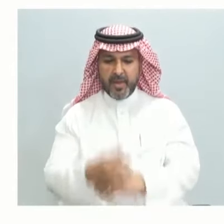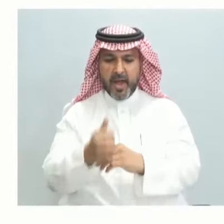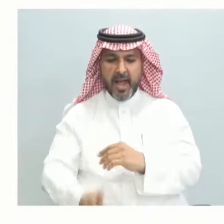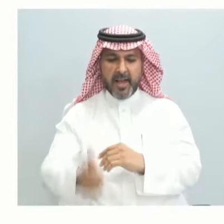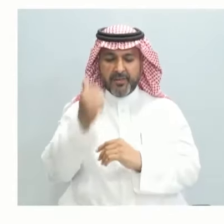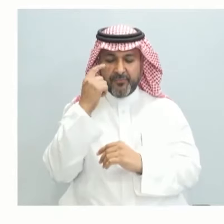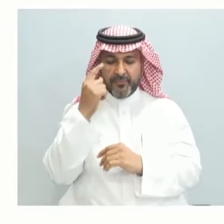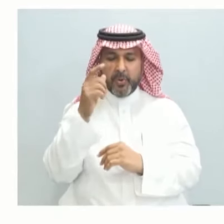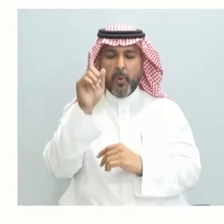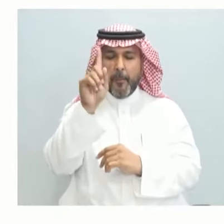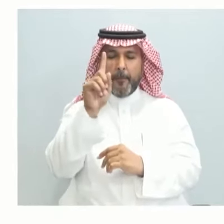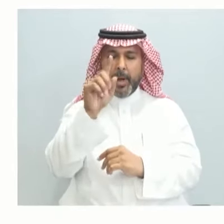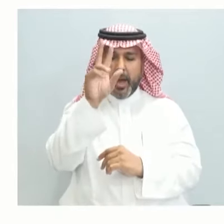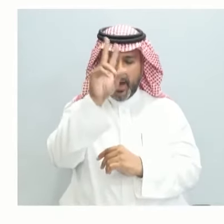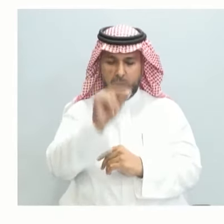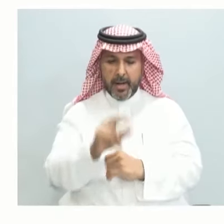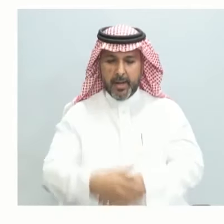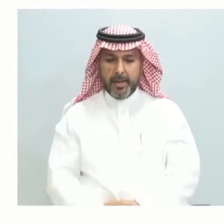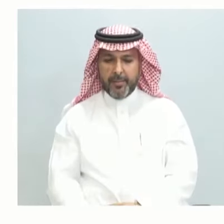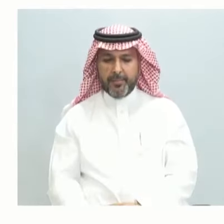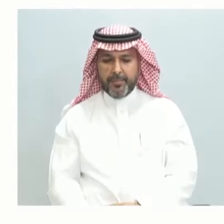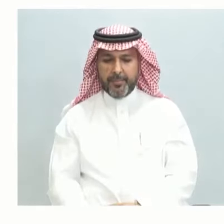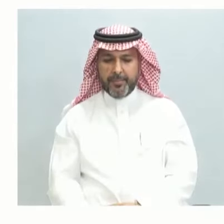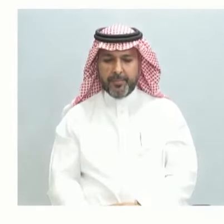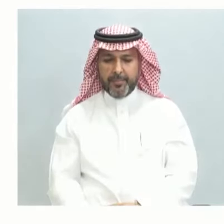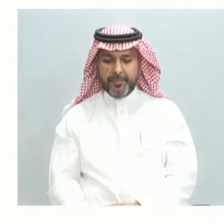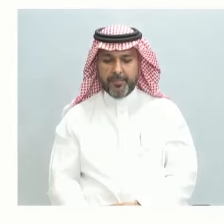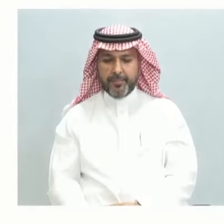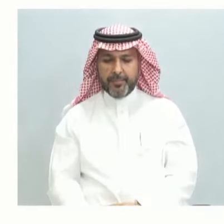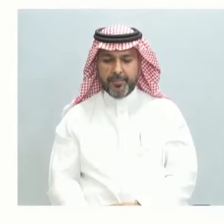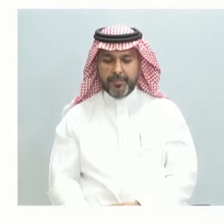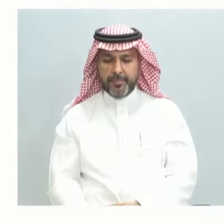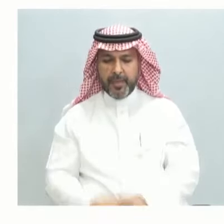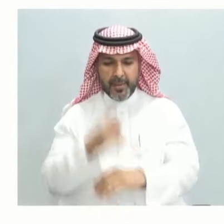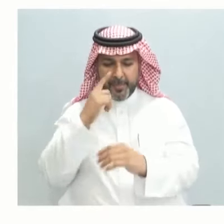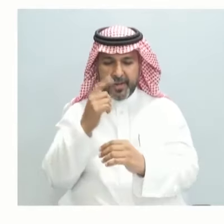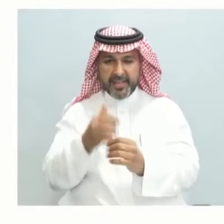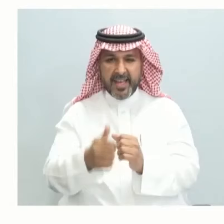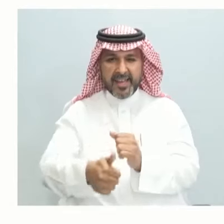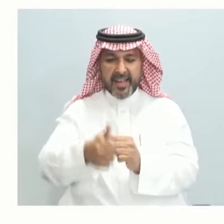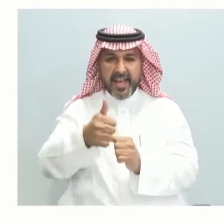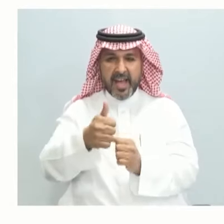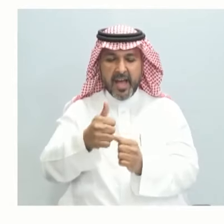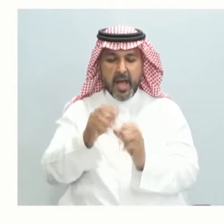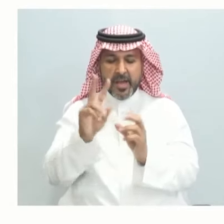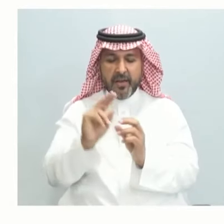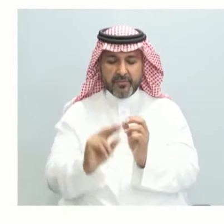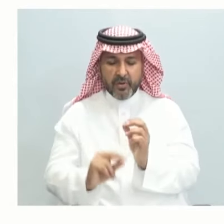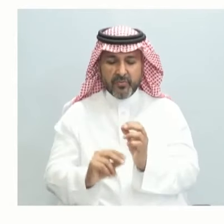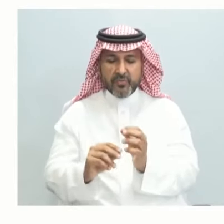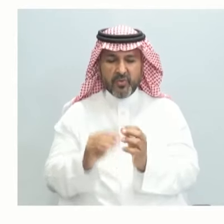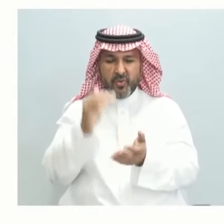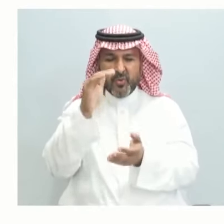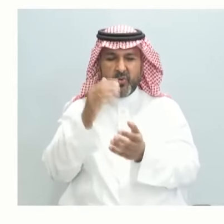مشترك والباء ايضا يعتبر مشترك وسنختار ذات الاس الاقل اذا بالنسبه